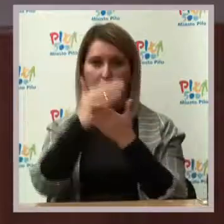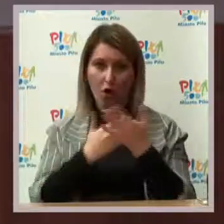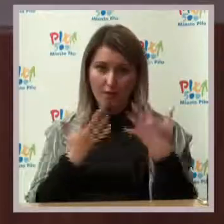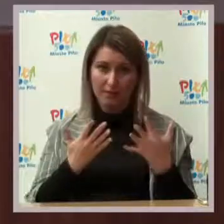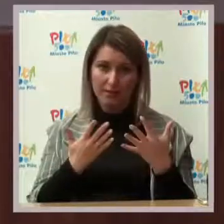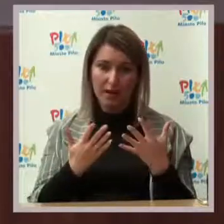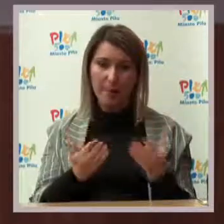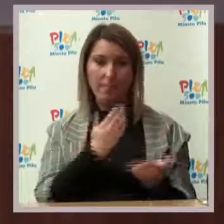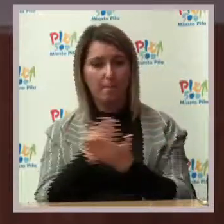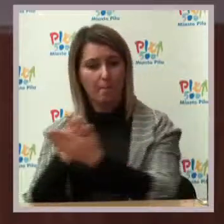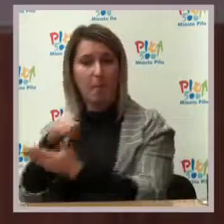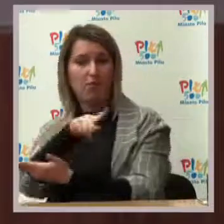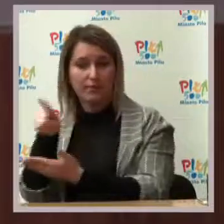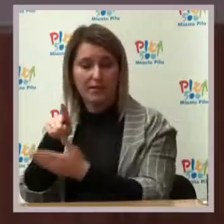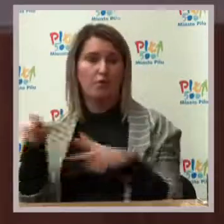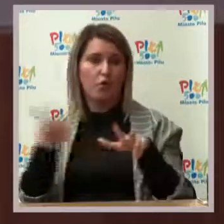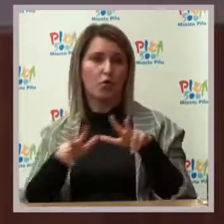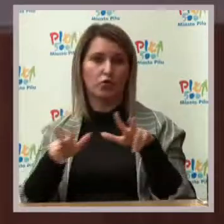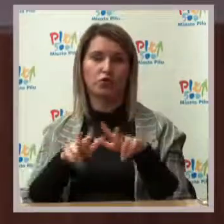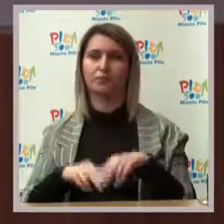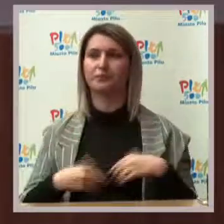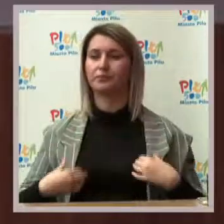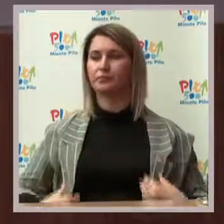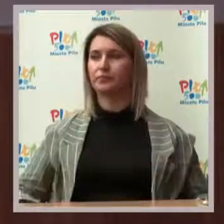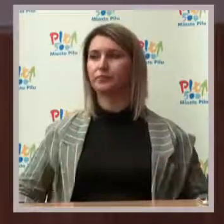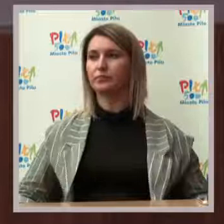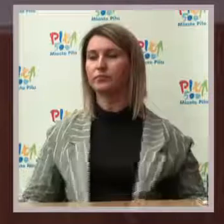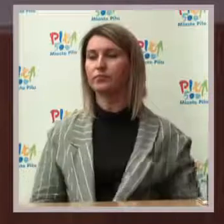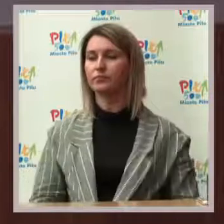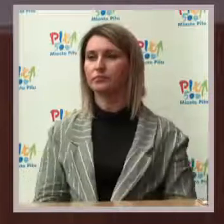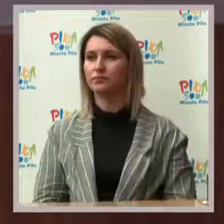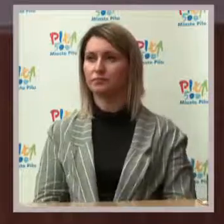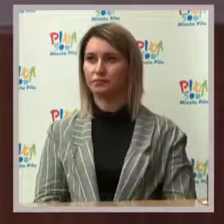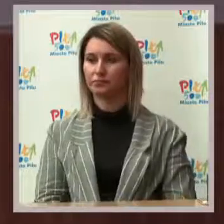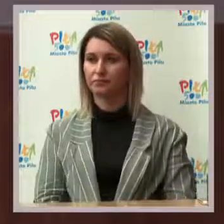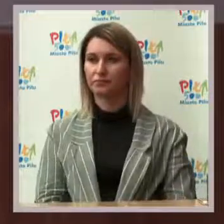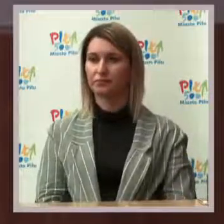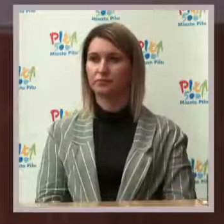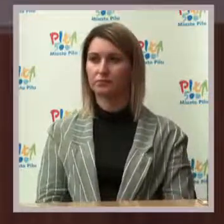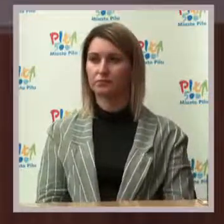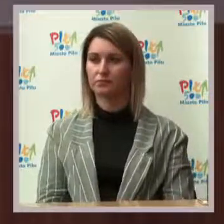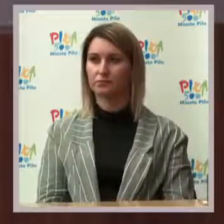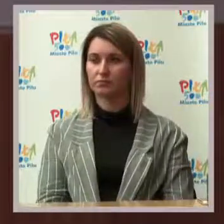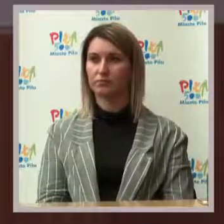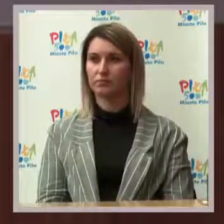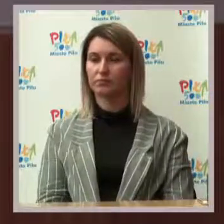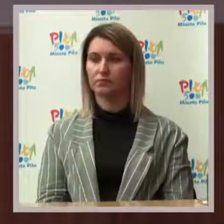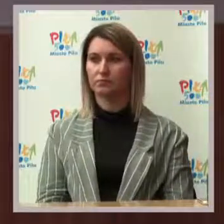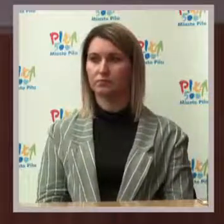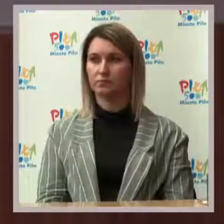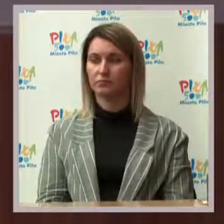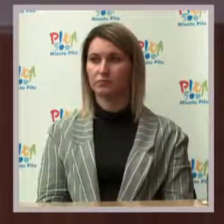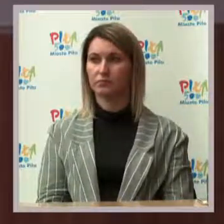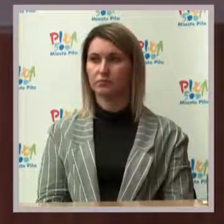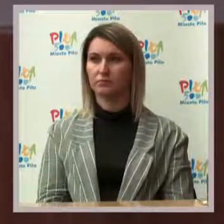musi dobrze współpracować, a my byśmy chcieli im czasami po prostu dać możliwość wyjścia i pozostawienia